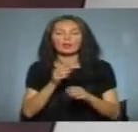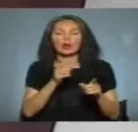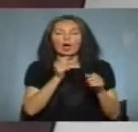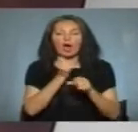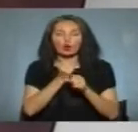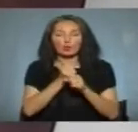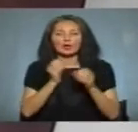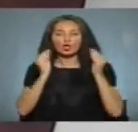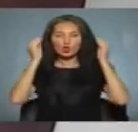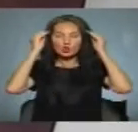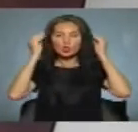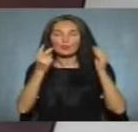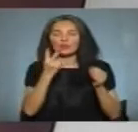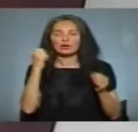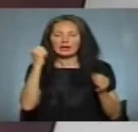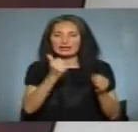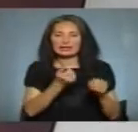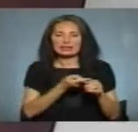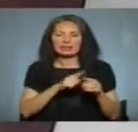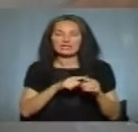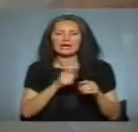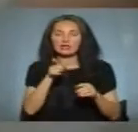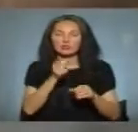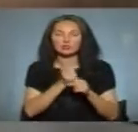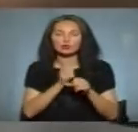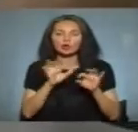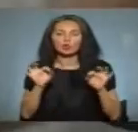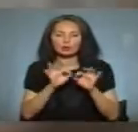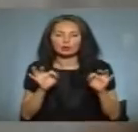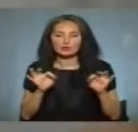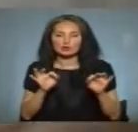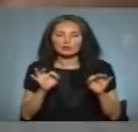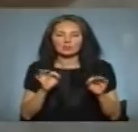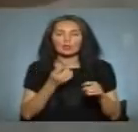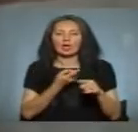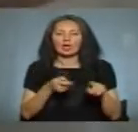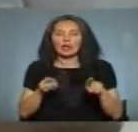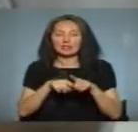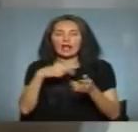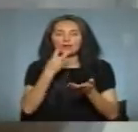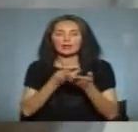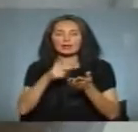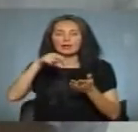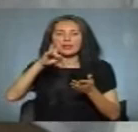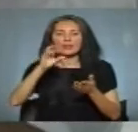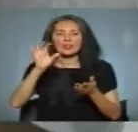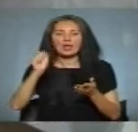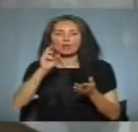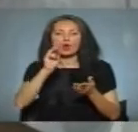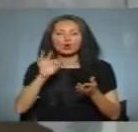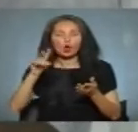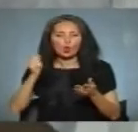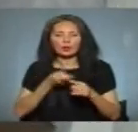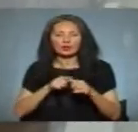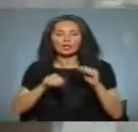Як працює цей шолом, розповість Анжела Шова. Ось так виглядає пневмошолом, який розробив Андрій Ковальчук. Його